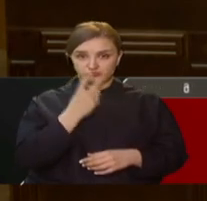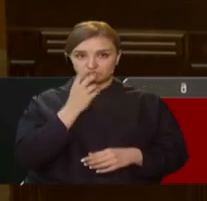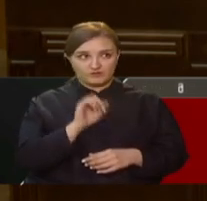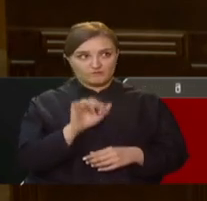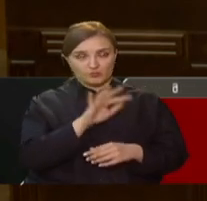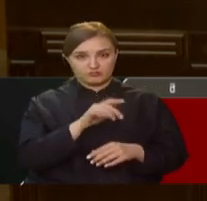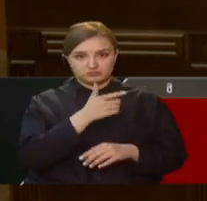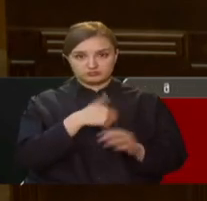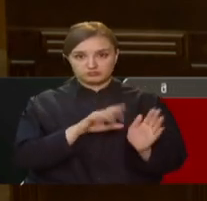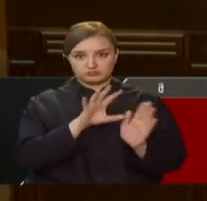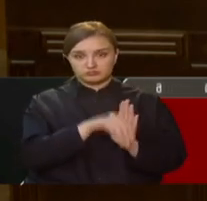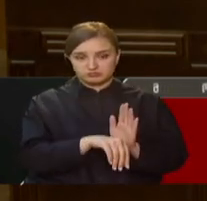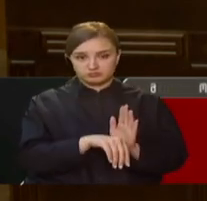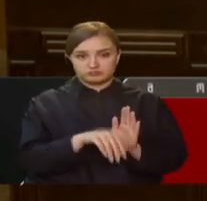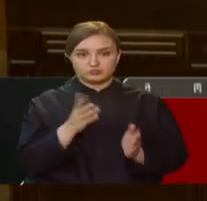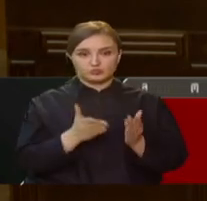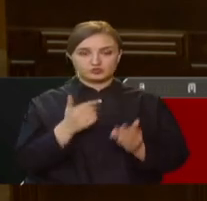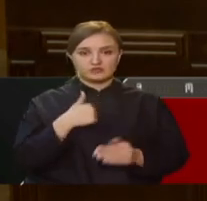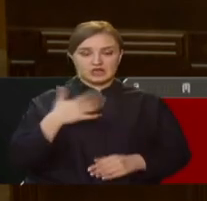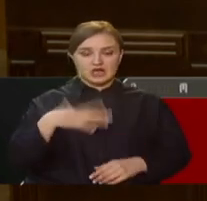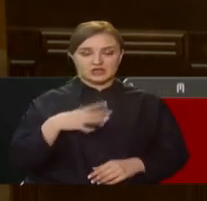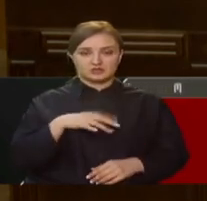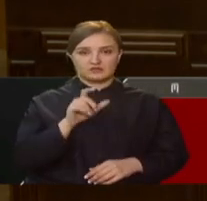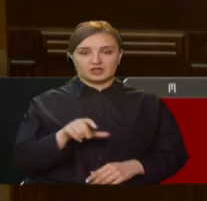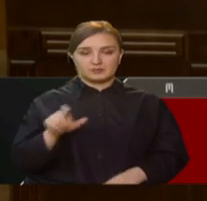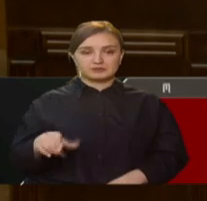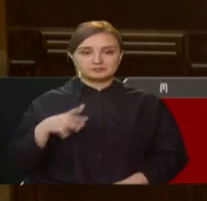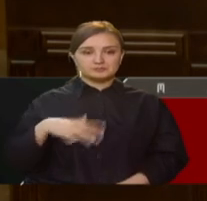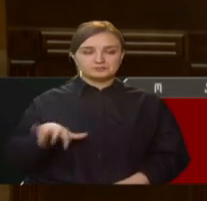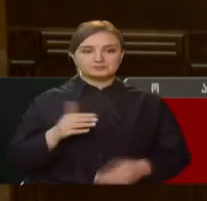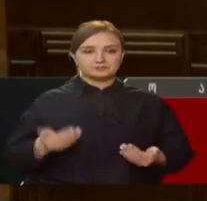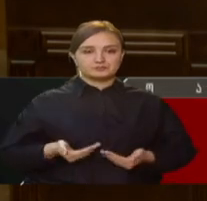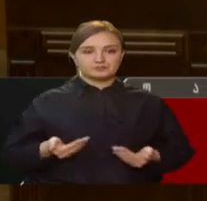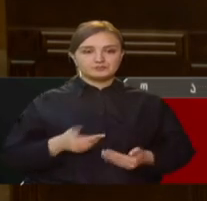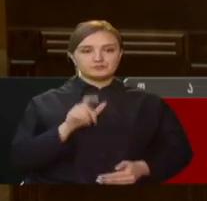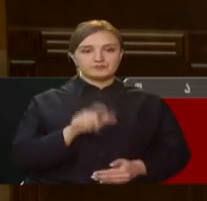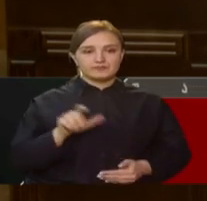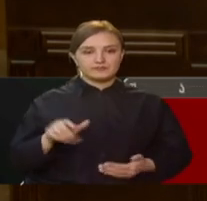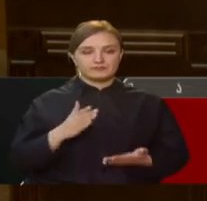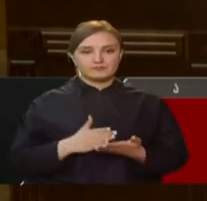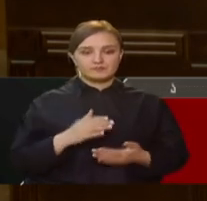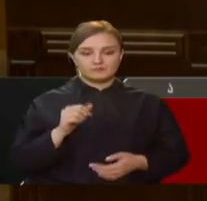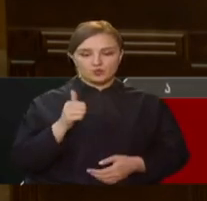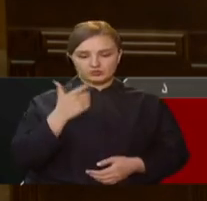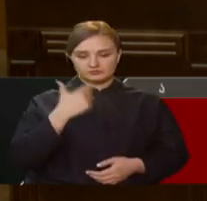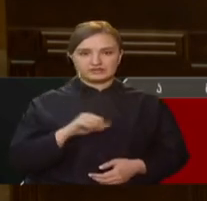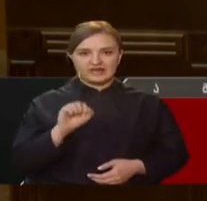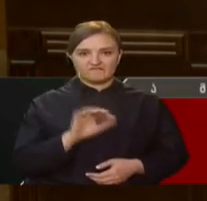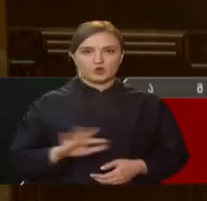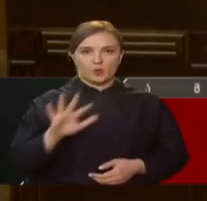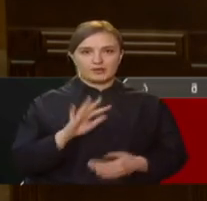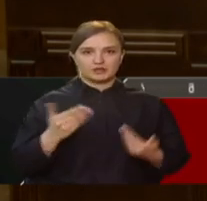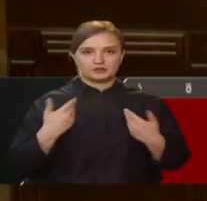ევროკავშირის წევრი, რადგან ჩვენ ქართველები და საქართველოში მცხოვრები ადამიანები ვართ ევროპელები და